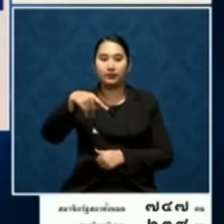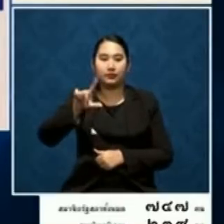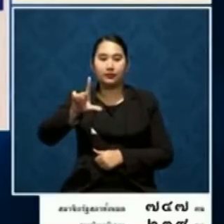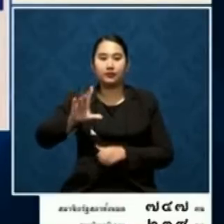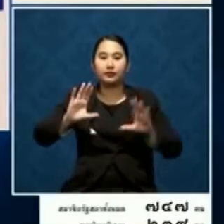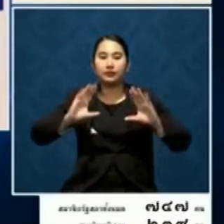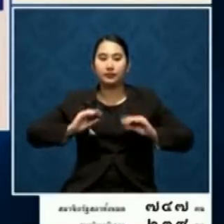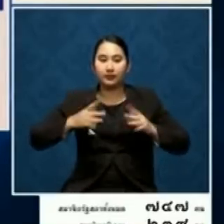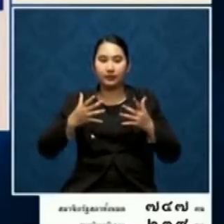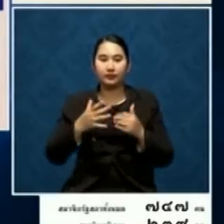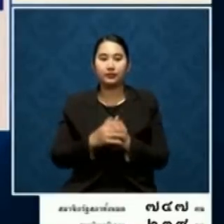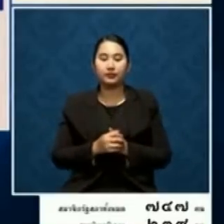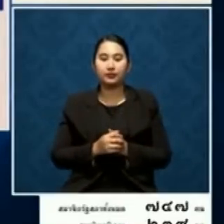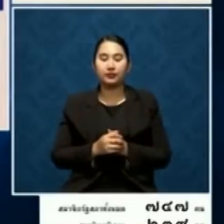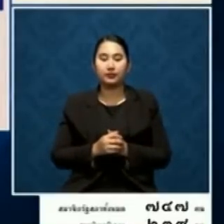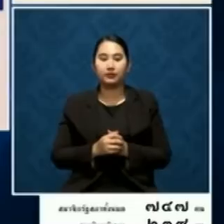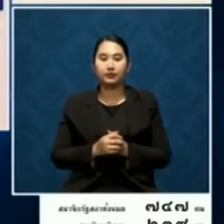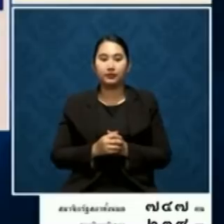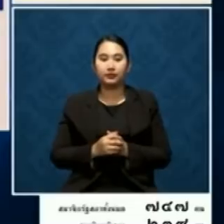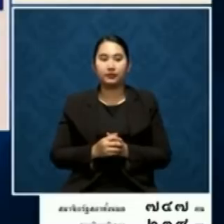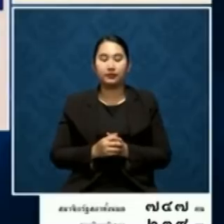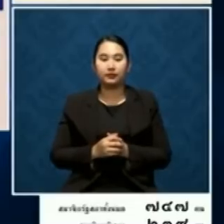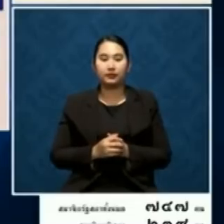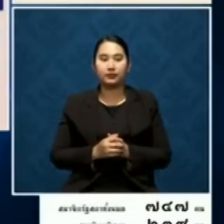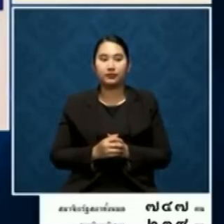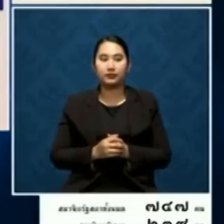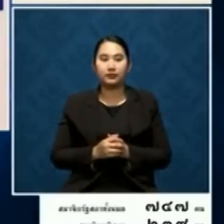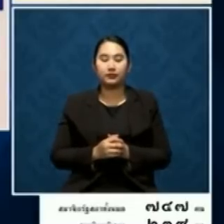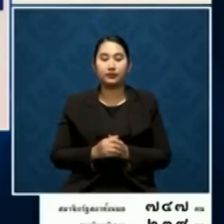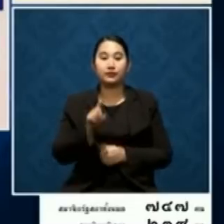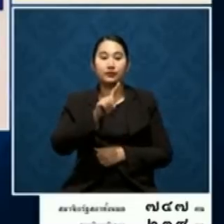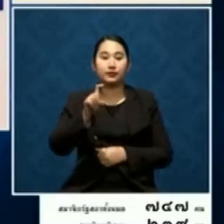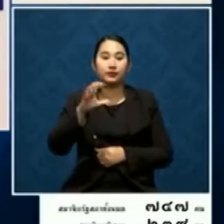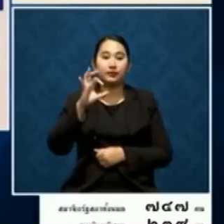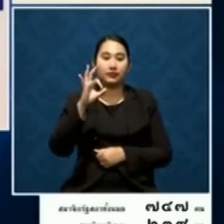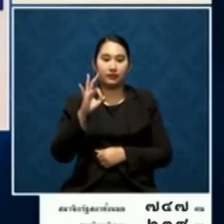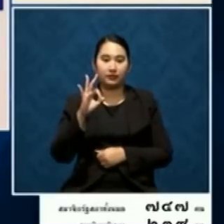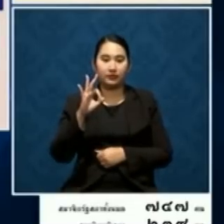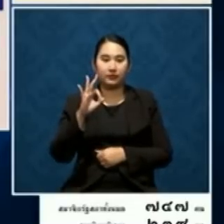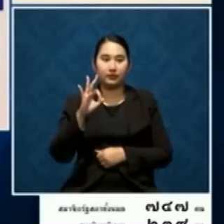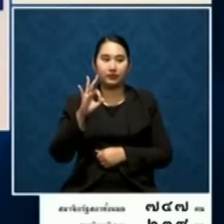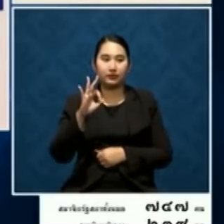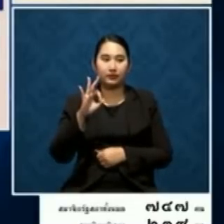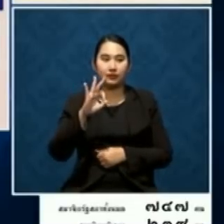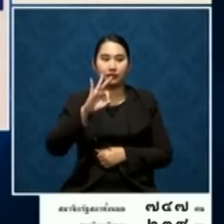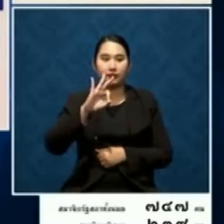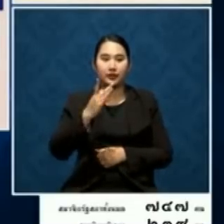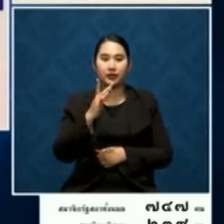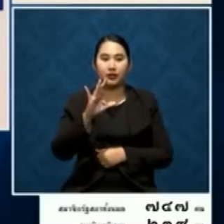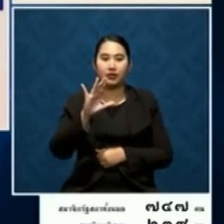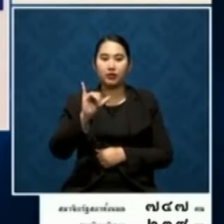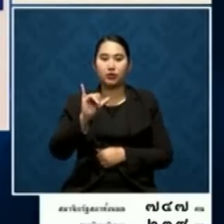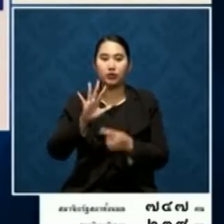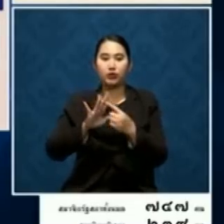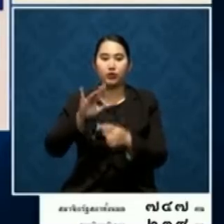ตอนนี้นะไป99 เกินมา 10% แล้วก็เราเน้นกันที่สวกันแล้วกันค่ะเพราะว่าเราต้องการสวไปแ